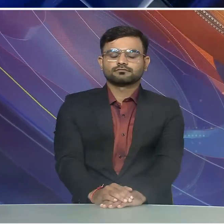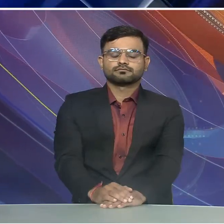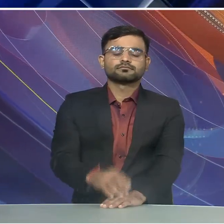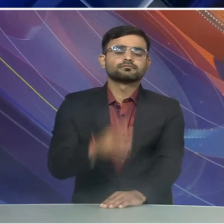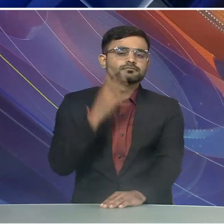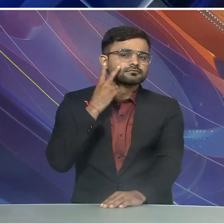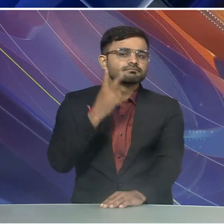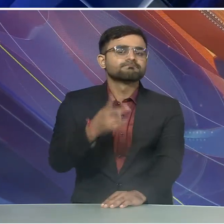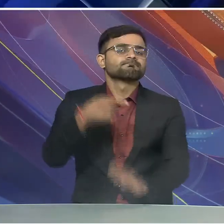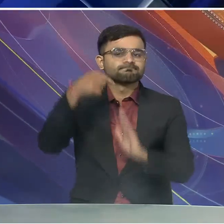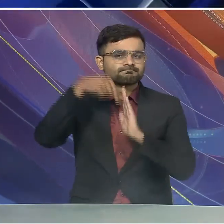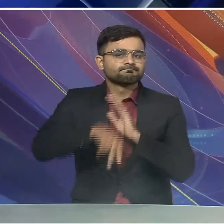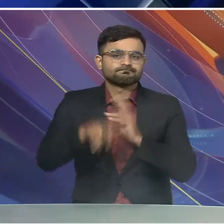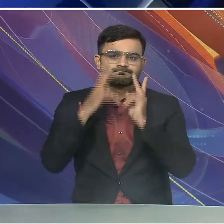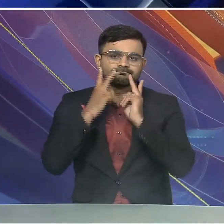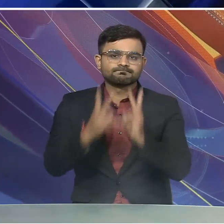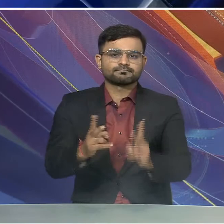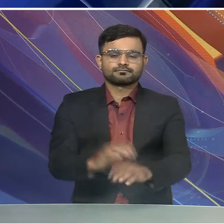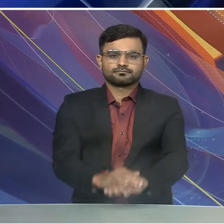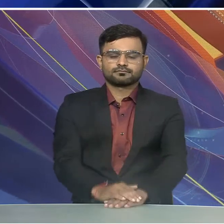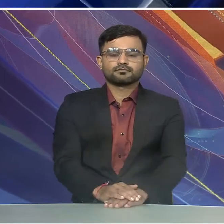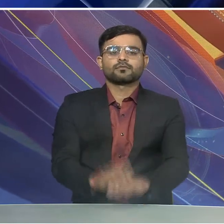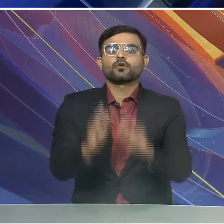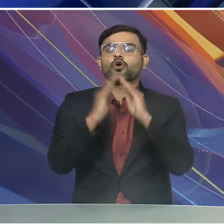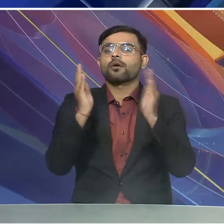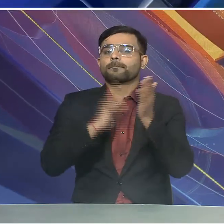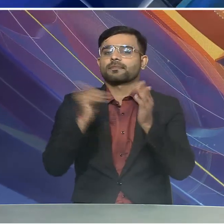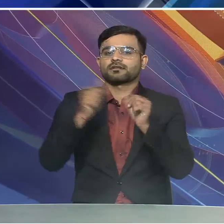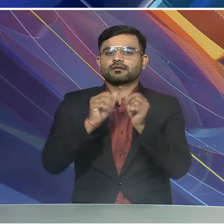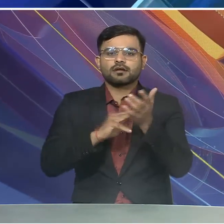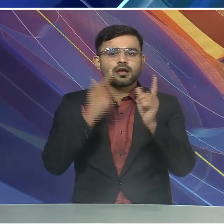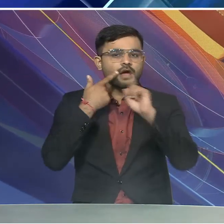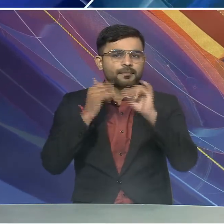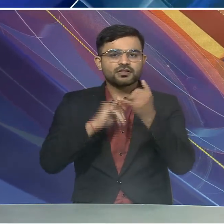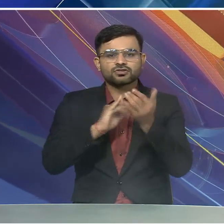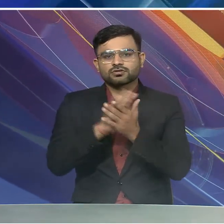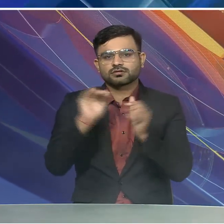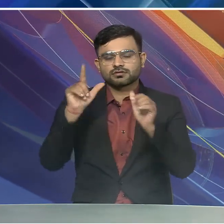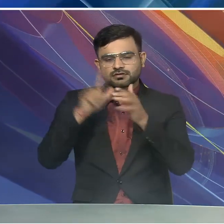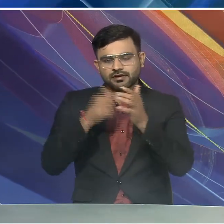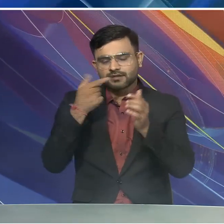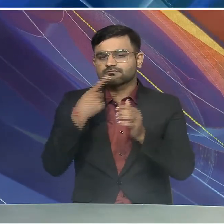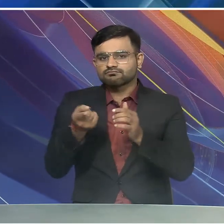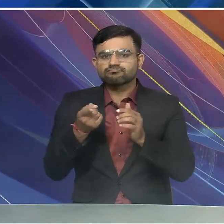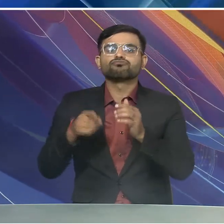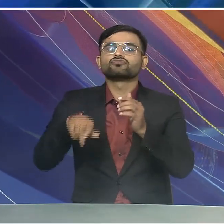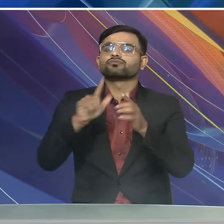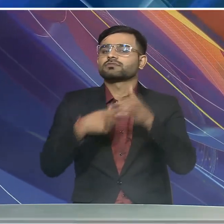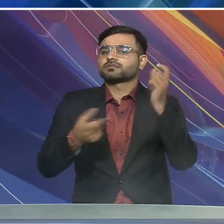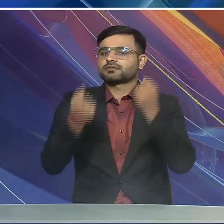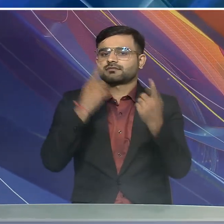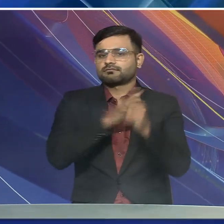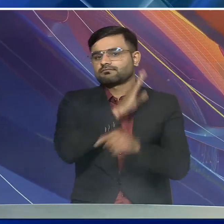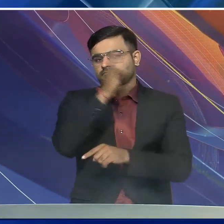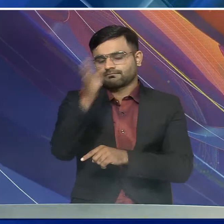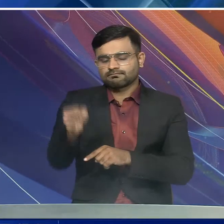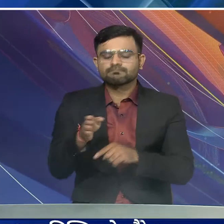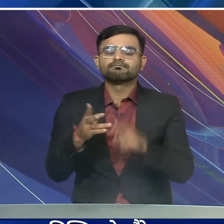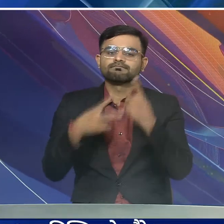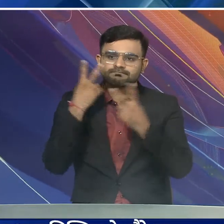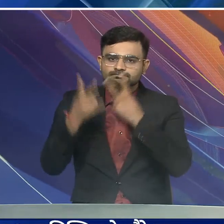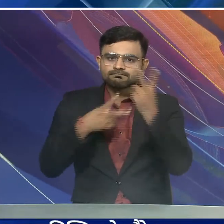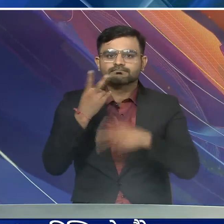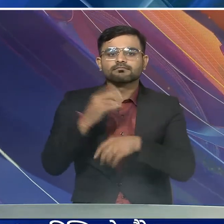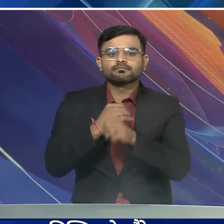लेकिन समाचार विस्तार से केंद्रीय गृह मंत्री अमित शाह आज पूर्वोत्तर राज्य से किन के तौर पर रहेंगे केंद्रीय गृह मंत्री